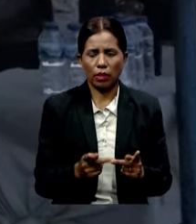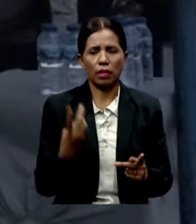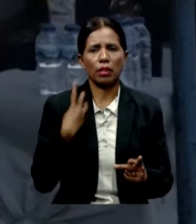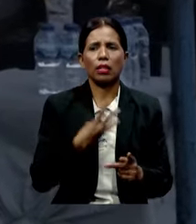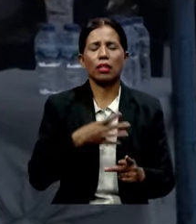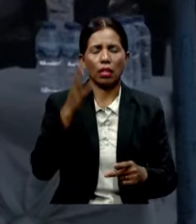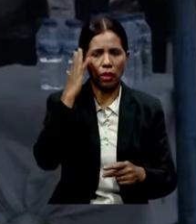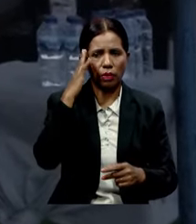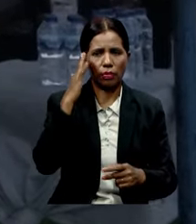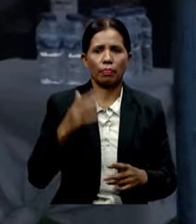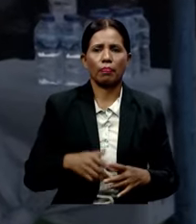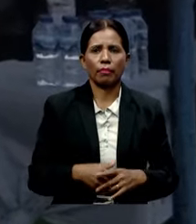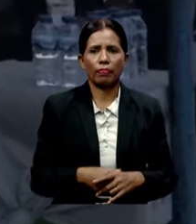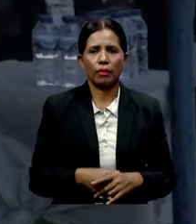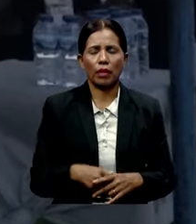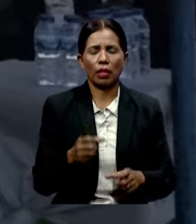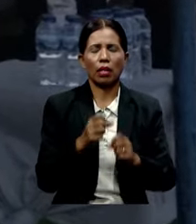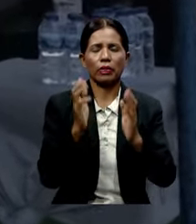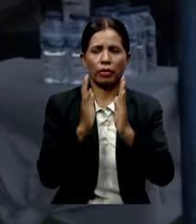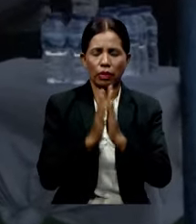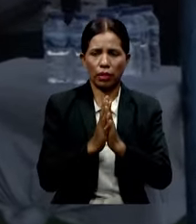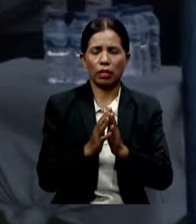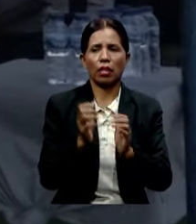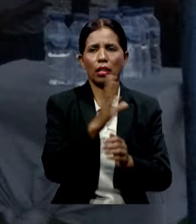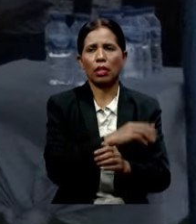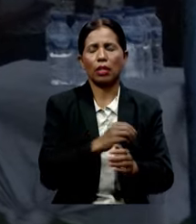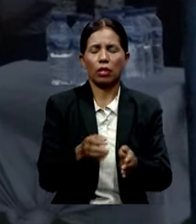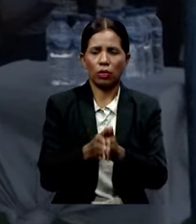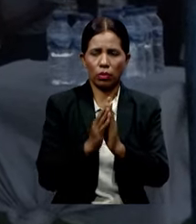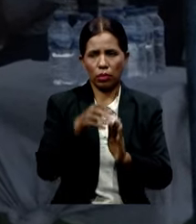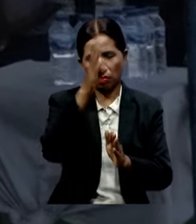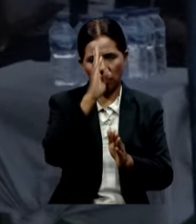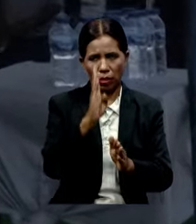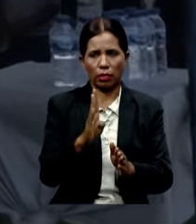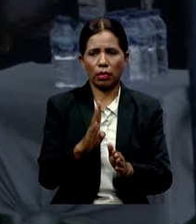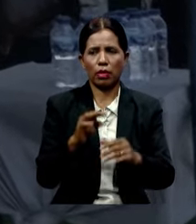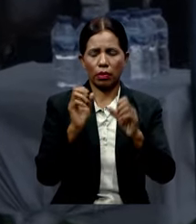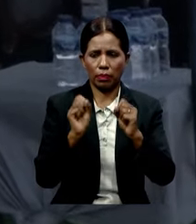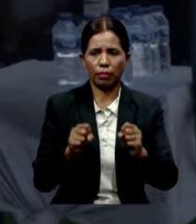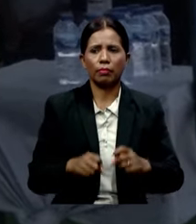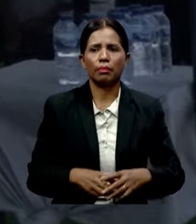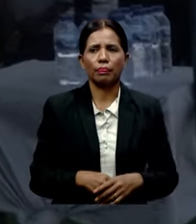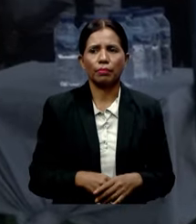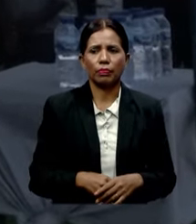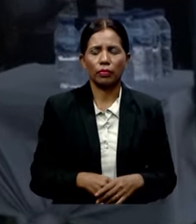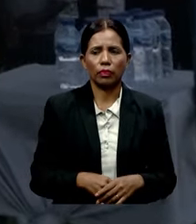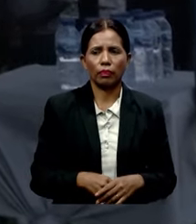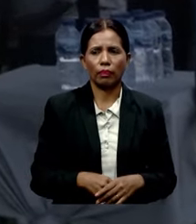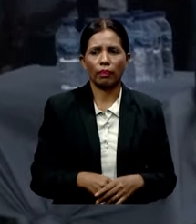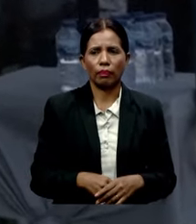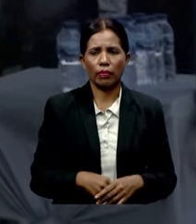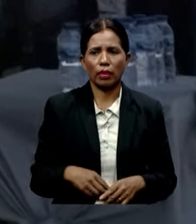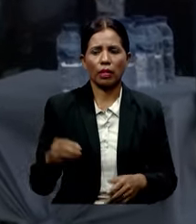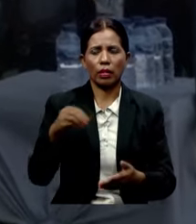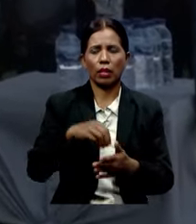hanoin a halo oração a mula e husu bana maroma para erroi sira tau